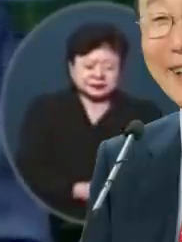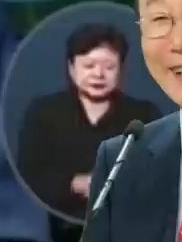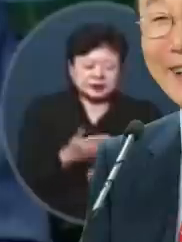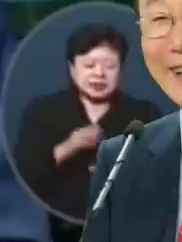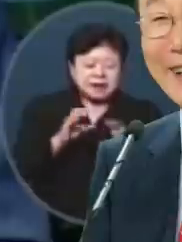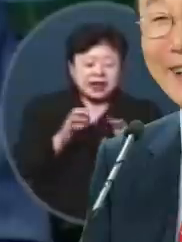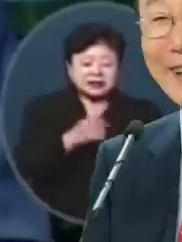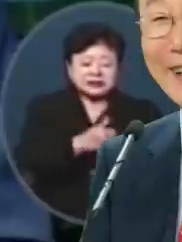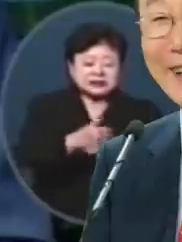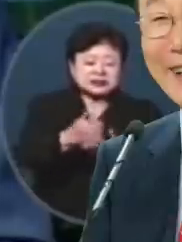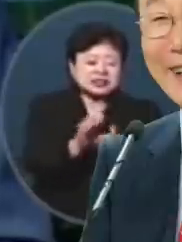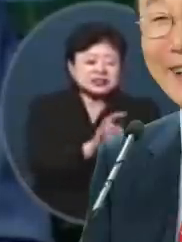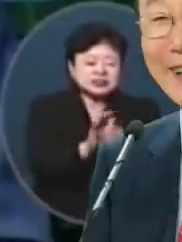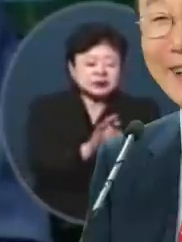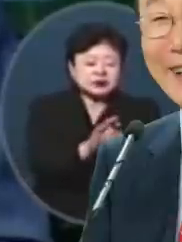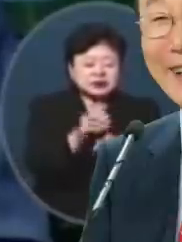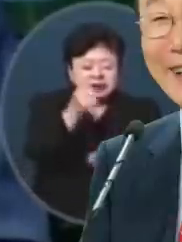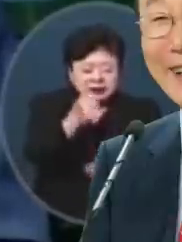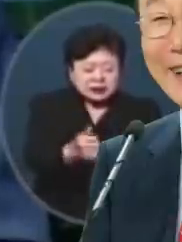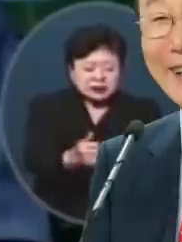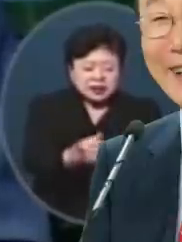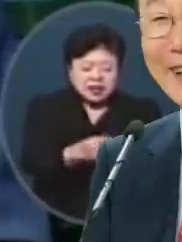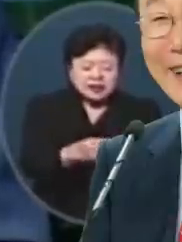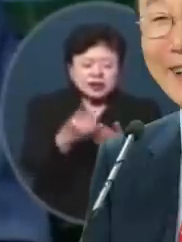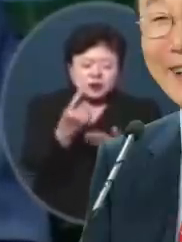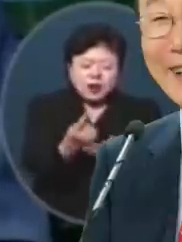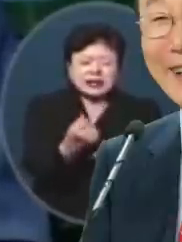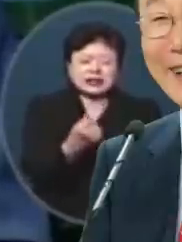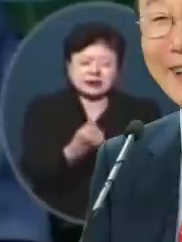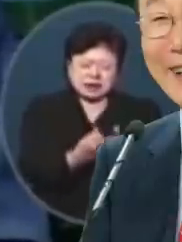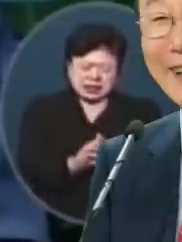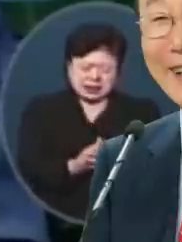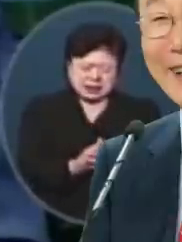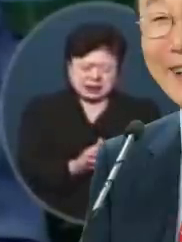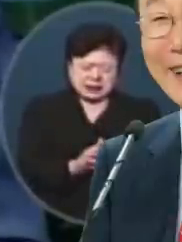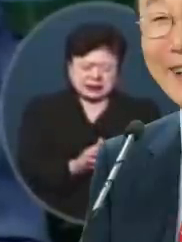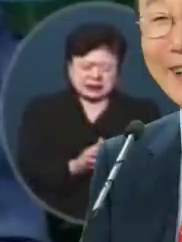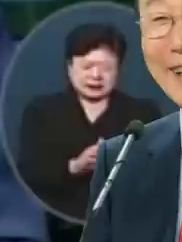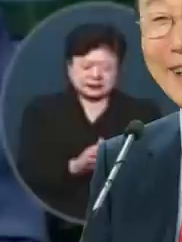이방신을 섬기는 제사장들을 데리고 가는 것입니다.